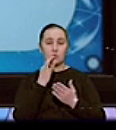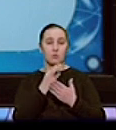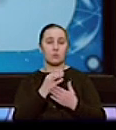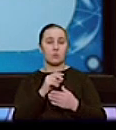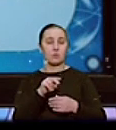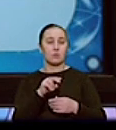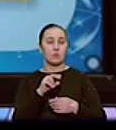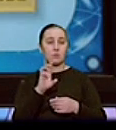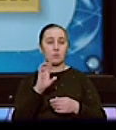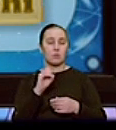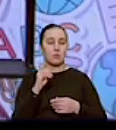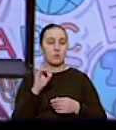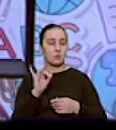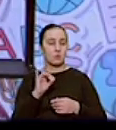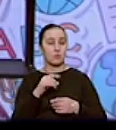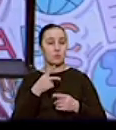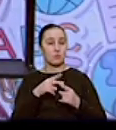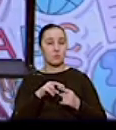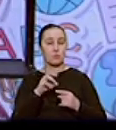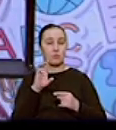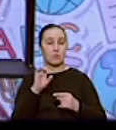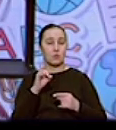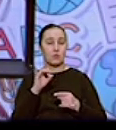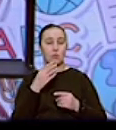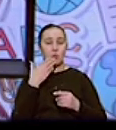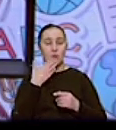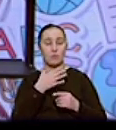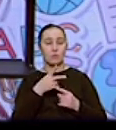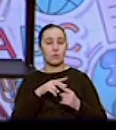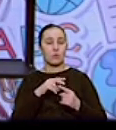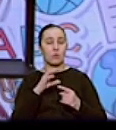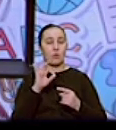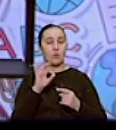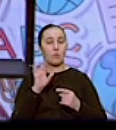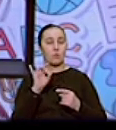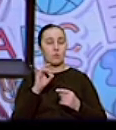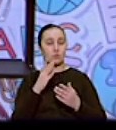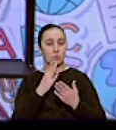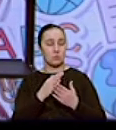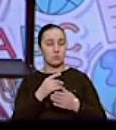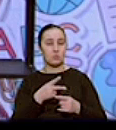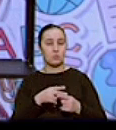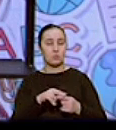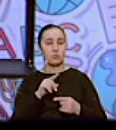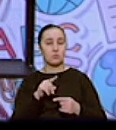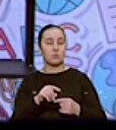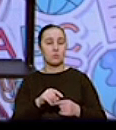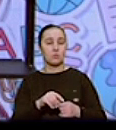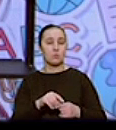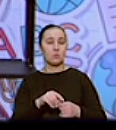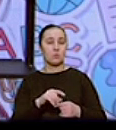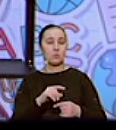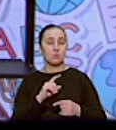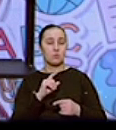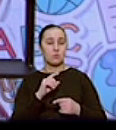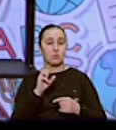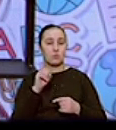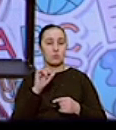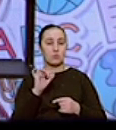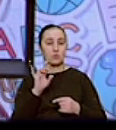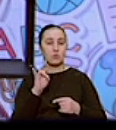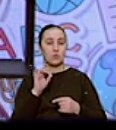javobi Behi. Albatta, Behining palovda obro'si bor. To'g'rimi? Ana endi